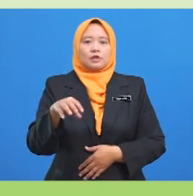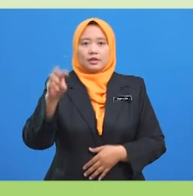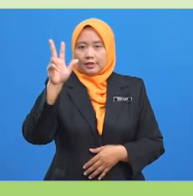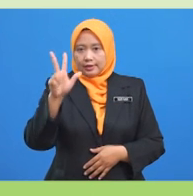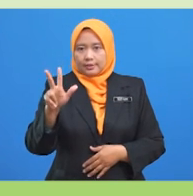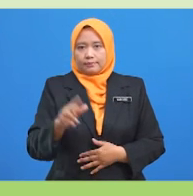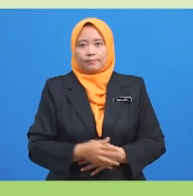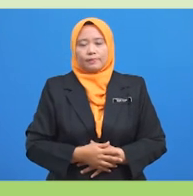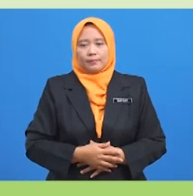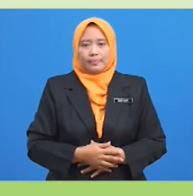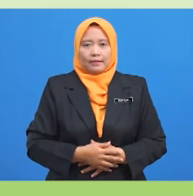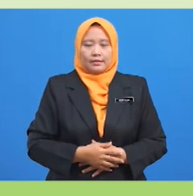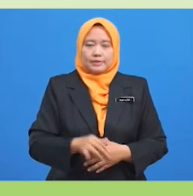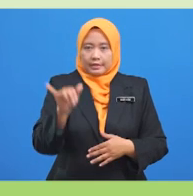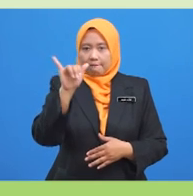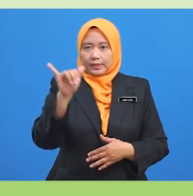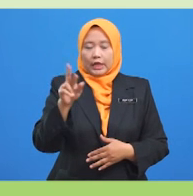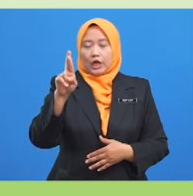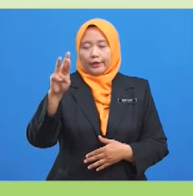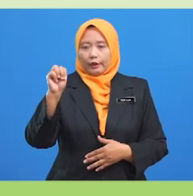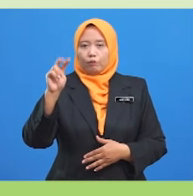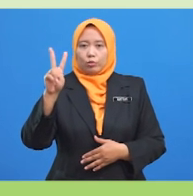Jawapan ialah RM21.